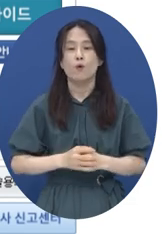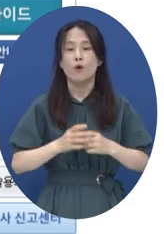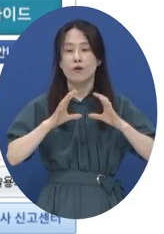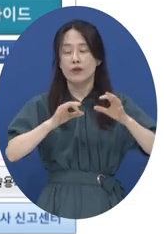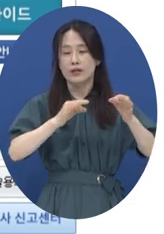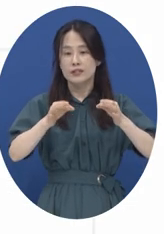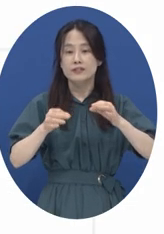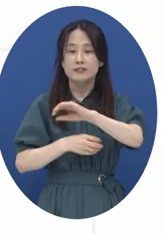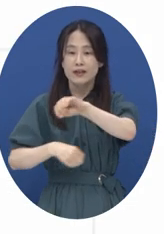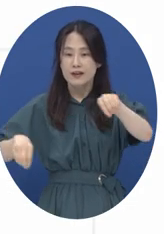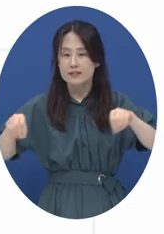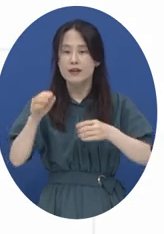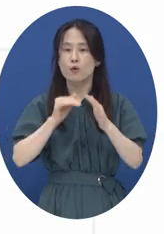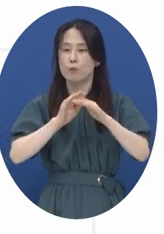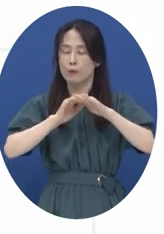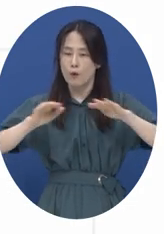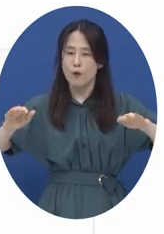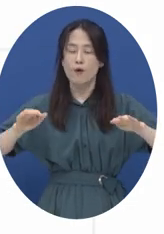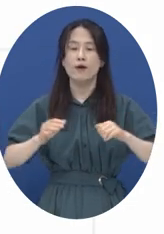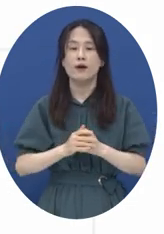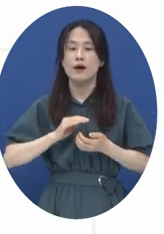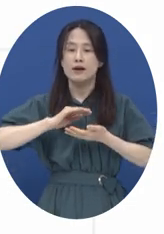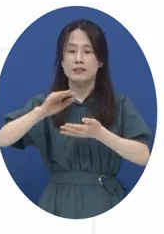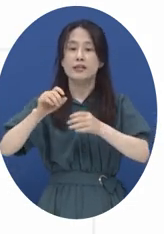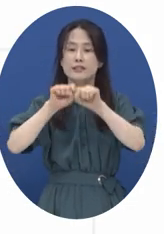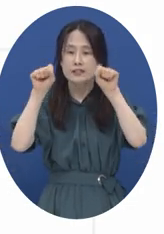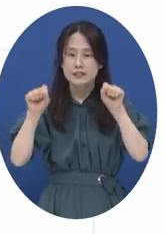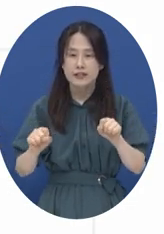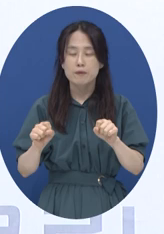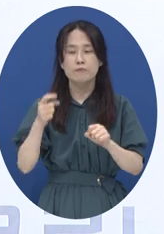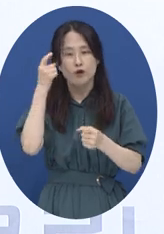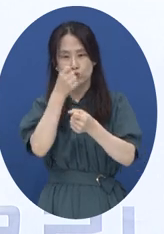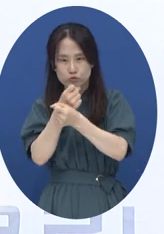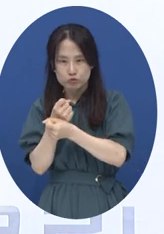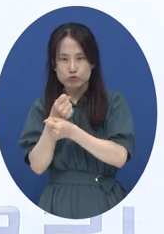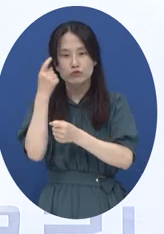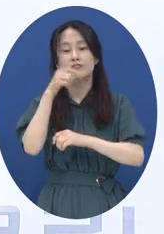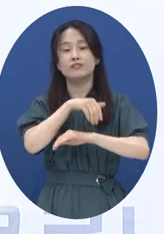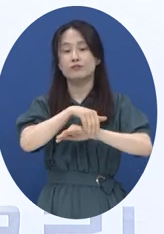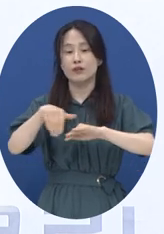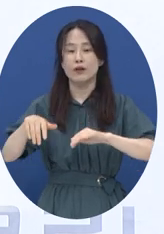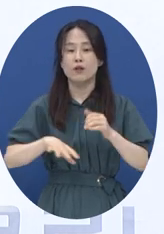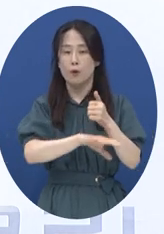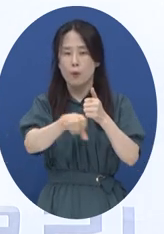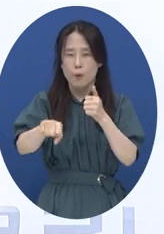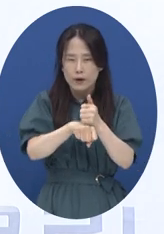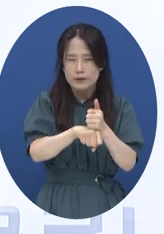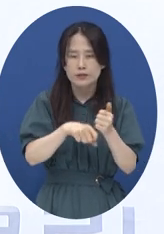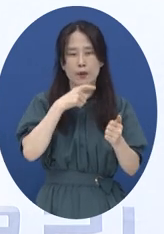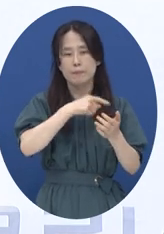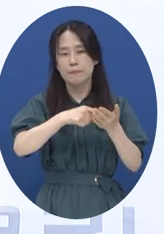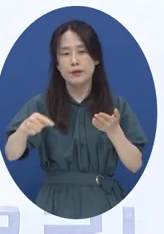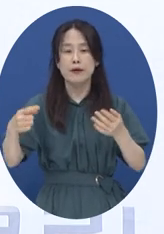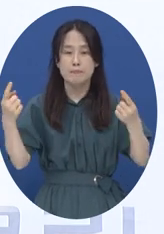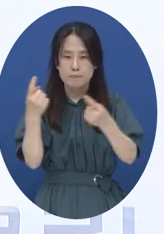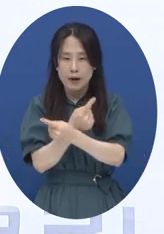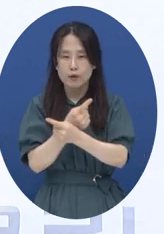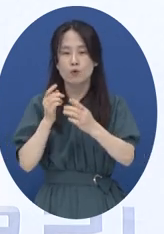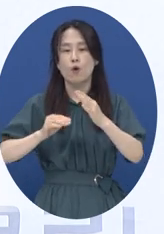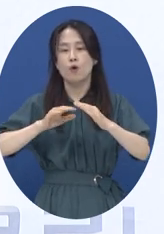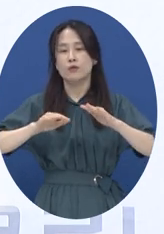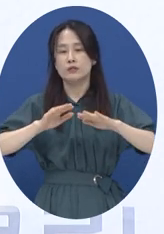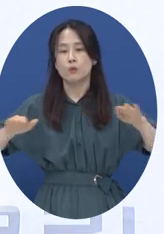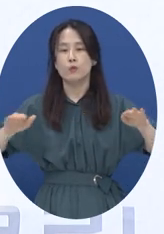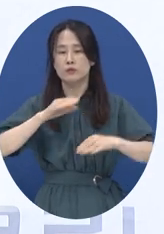대체할 공정한 조달 시스템을 자체 개발한다는 내용입니다. 독과점의 폐해를 개선하고 건전한 공정